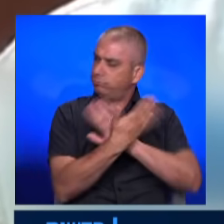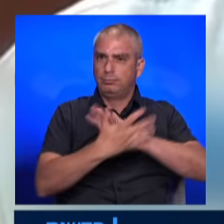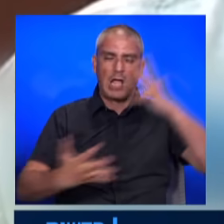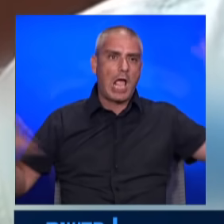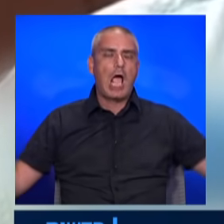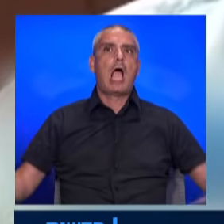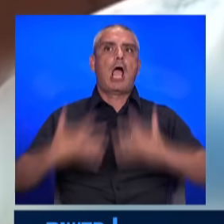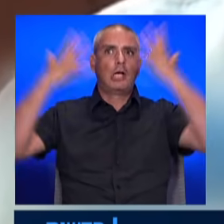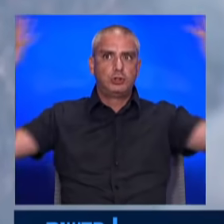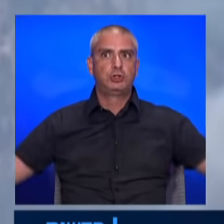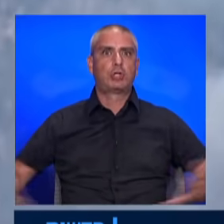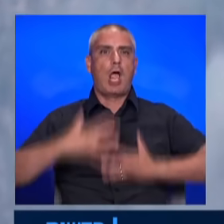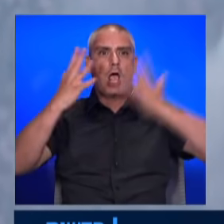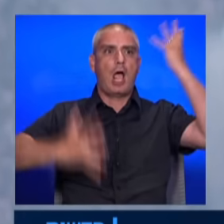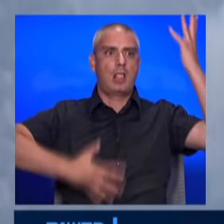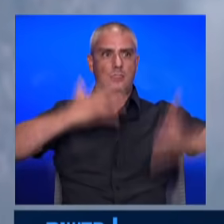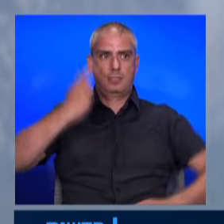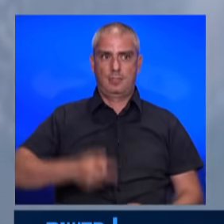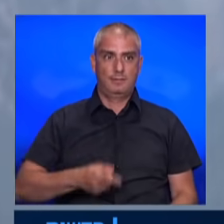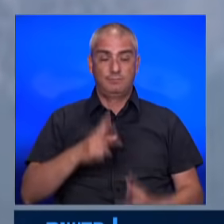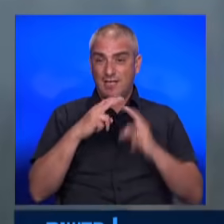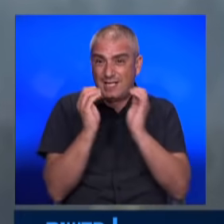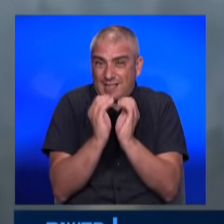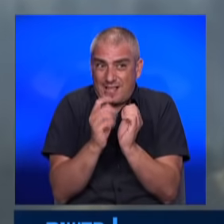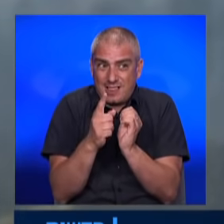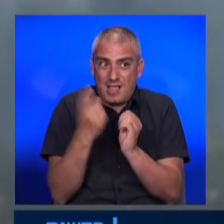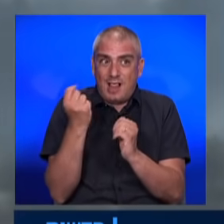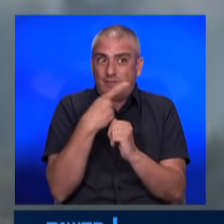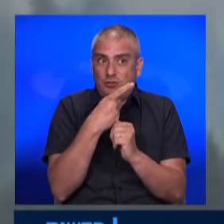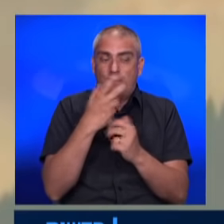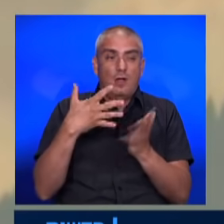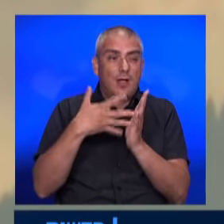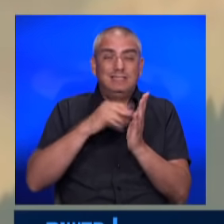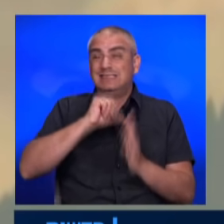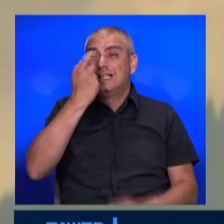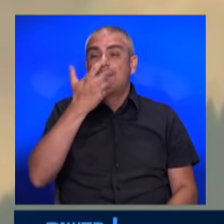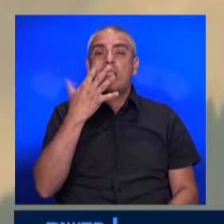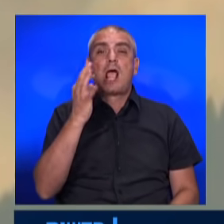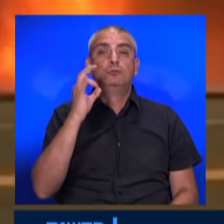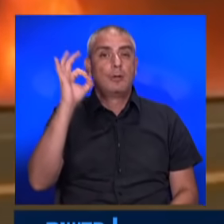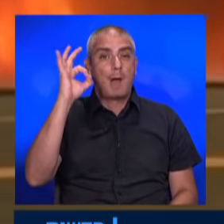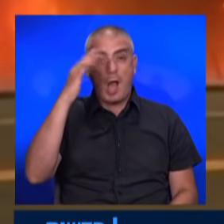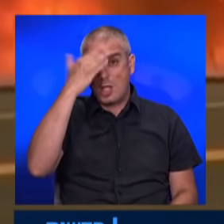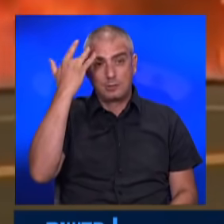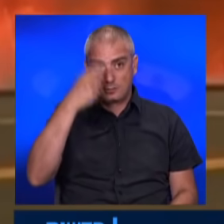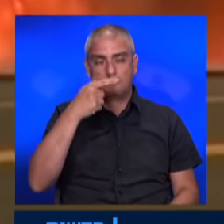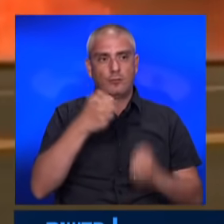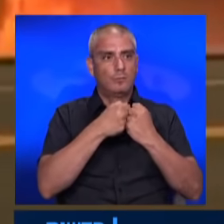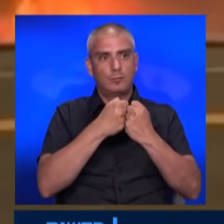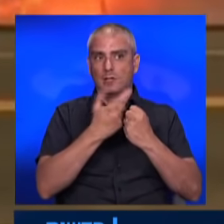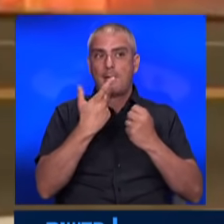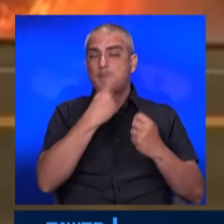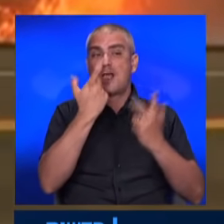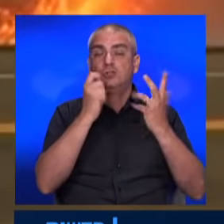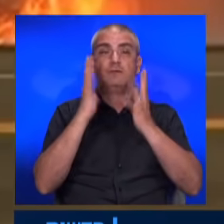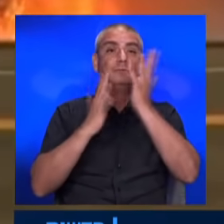no fires to just fully engulfed. העיירה הקטנה שבשבוע שעבר נמדד בשיא של כמעט 50 מעלות, מתמודדת עם לא פחות